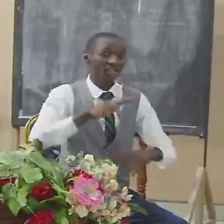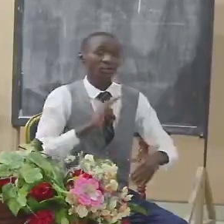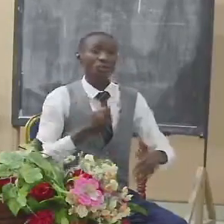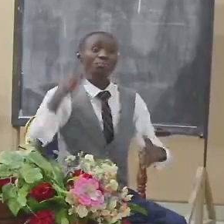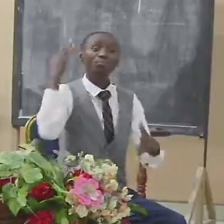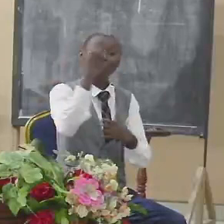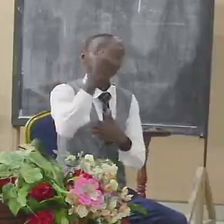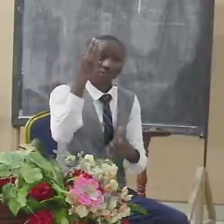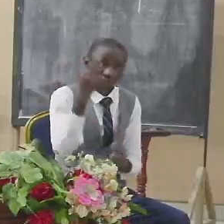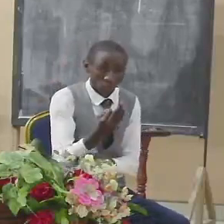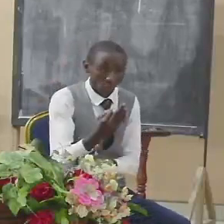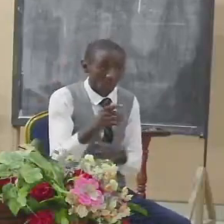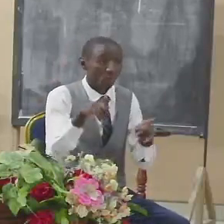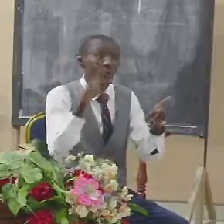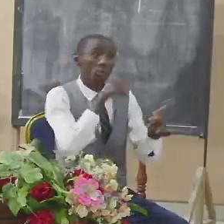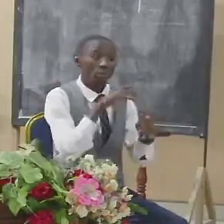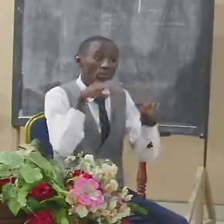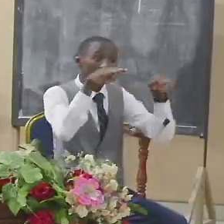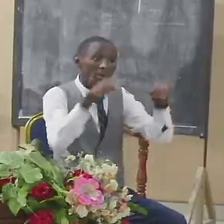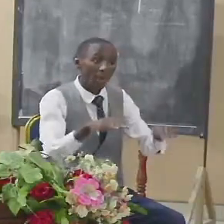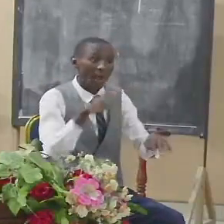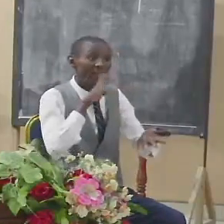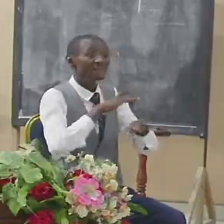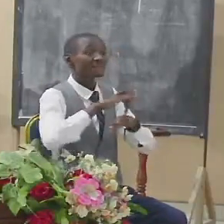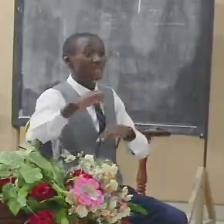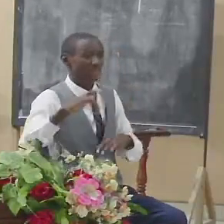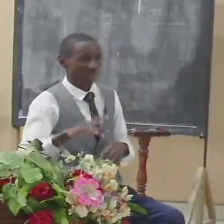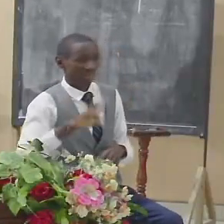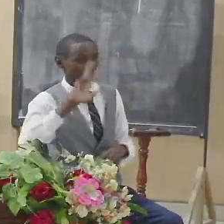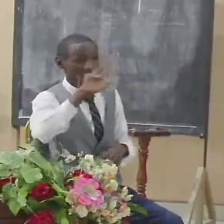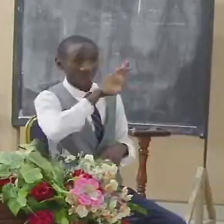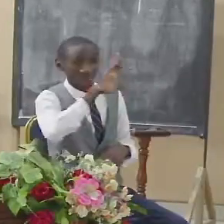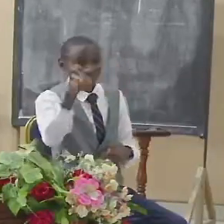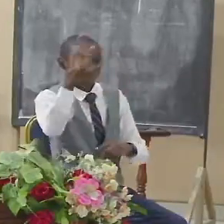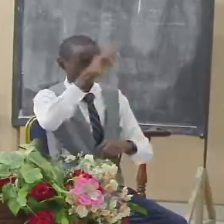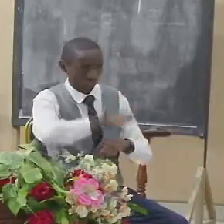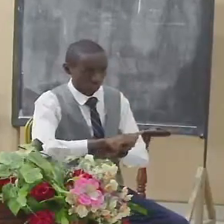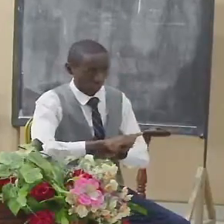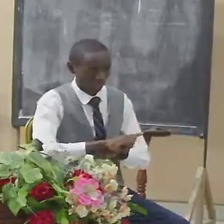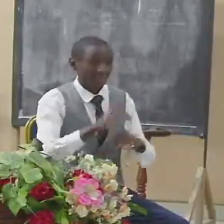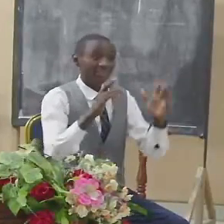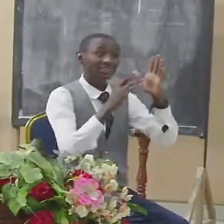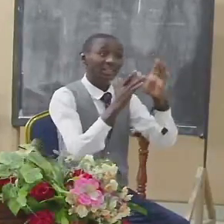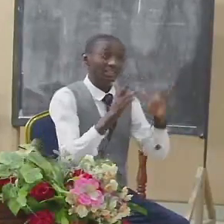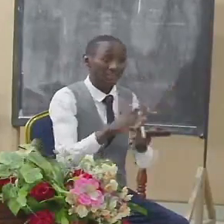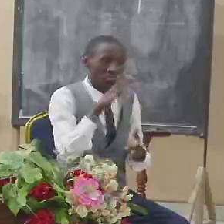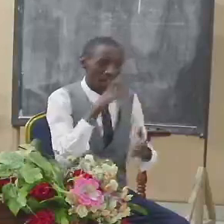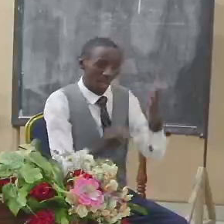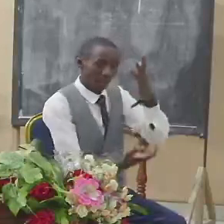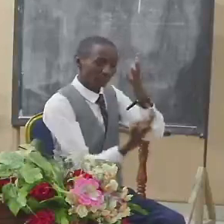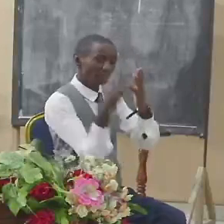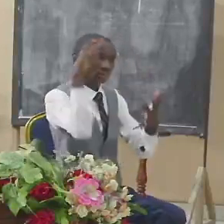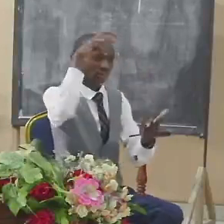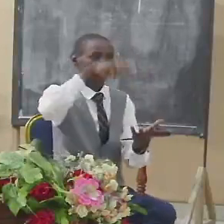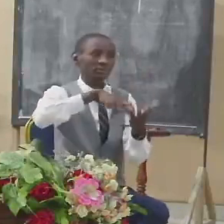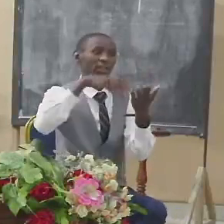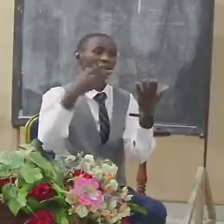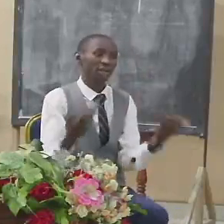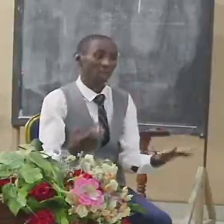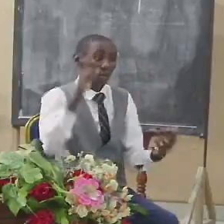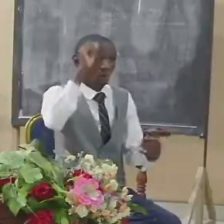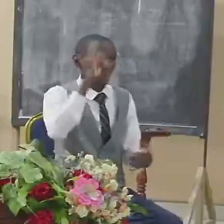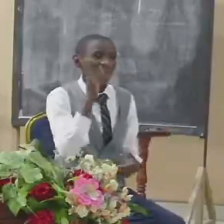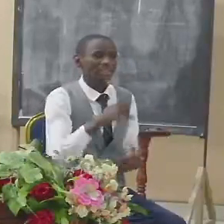mwenye tunahubiri. Ambaye kaburi yake iko wazi. Le troisième jour. Siku ya tatu. Il est ressuscité. Yeye aliyefufuka. Oui, il est